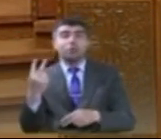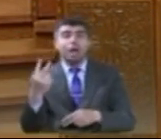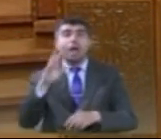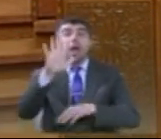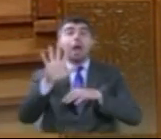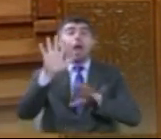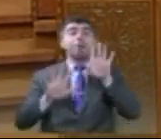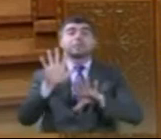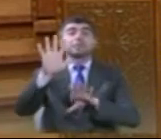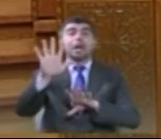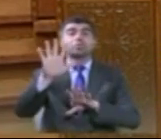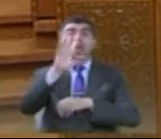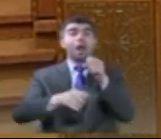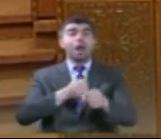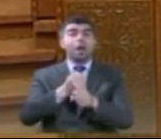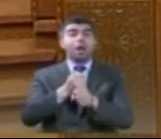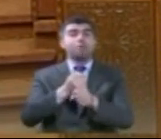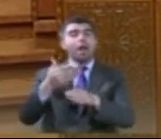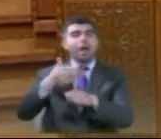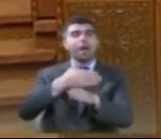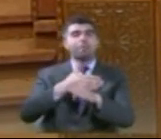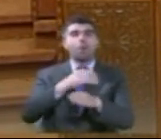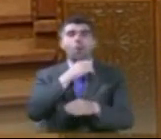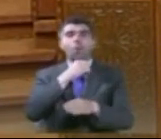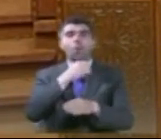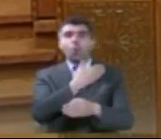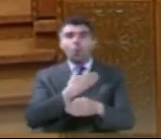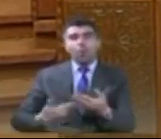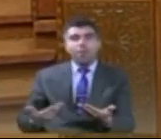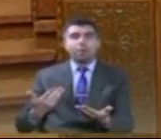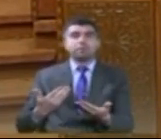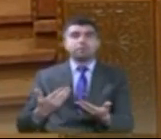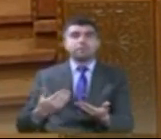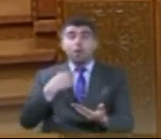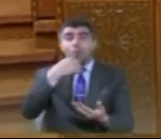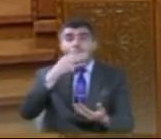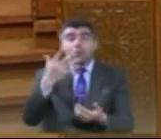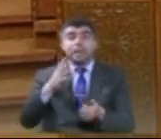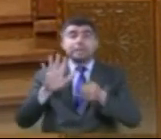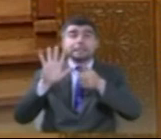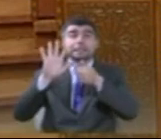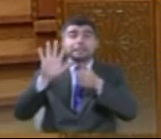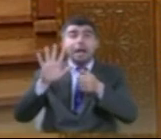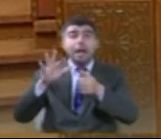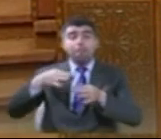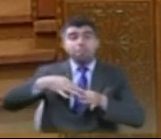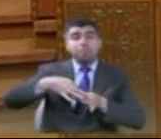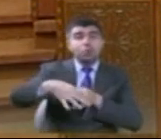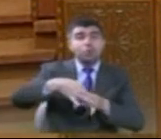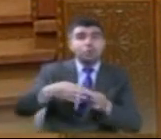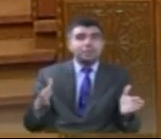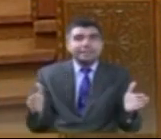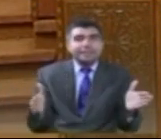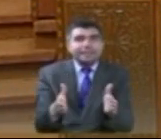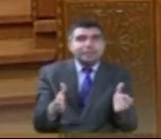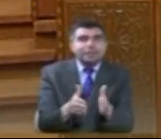سنة لما كان البعض في الحكومات. طريقة لما جت الحكومة لقت فيها 6 ديال الكيلومتر 6 الأمطار ضيقة،